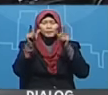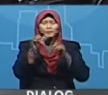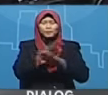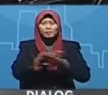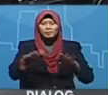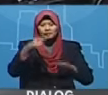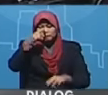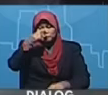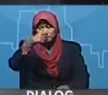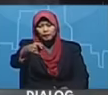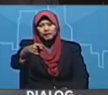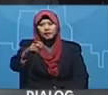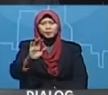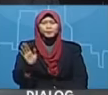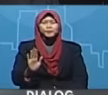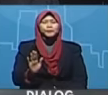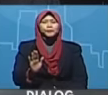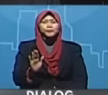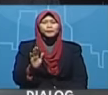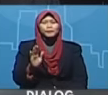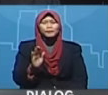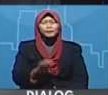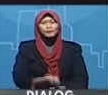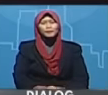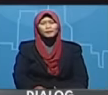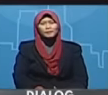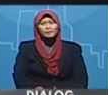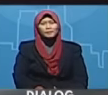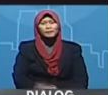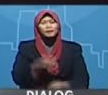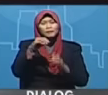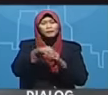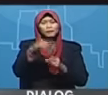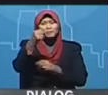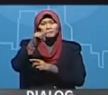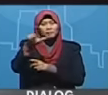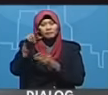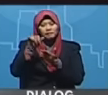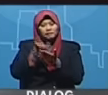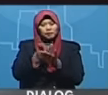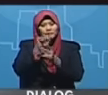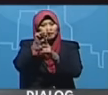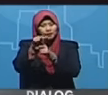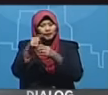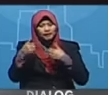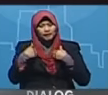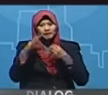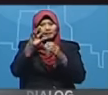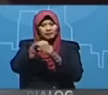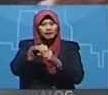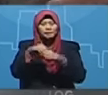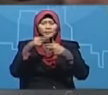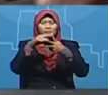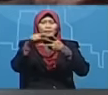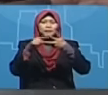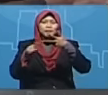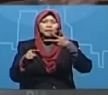mudah terpedaya. Jangan namun mudah akhirnya terpedaya. Kita juga terpedaya. Namun begitu dalam hal penipuan ini, ia membabitkan tiga pihak.